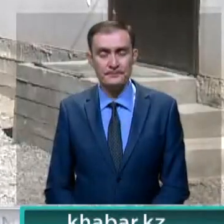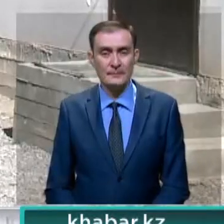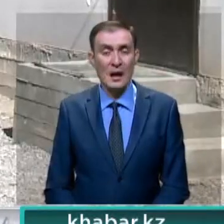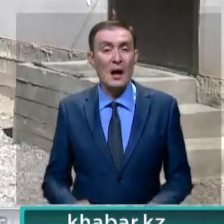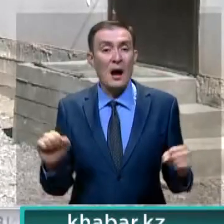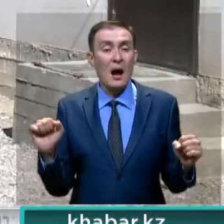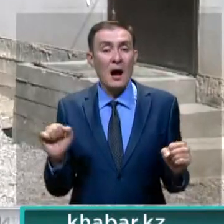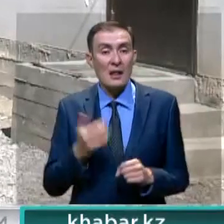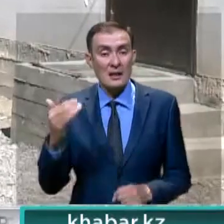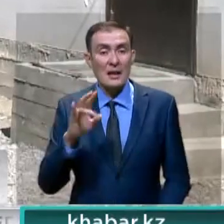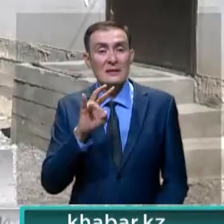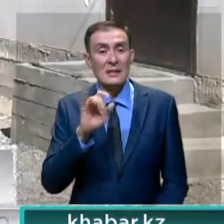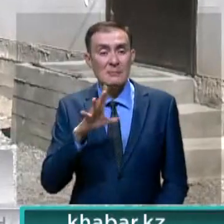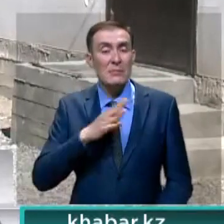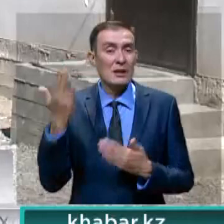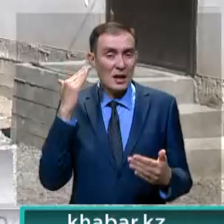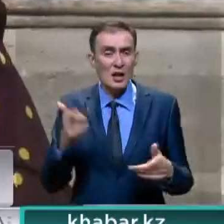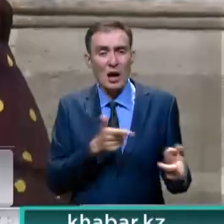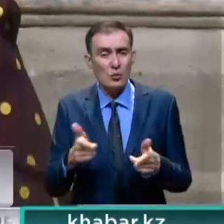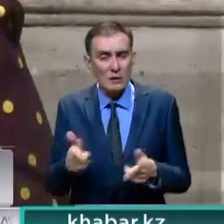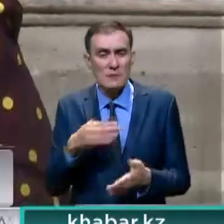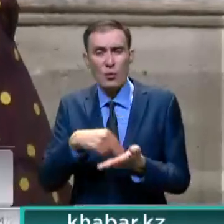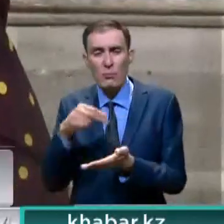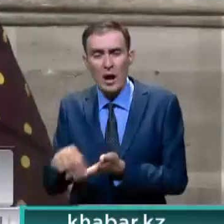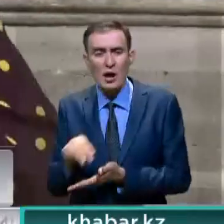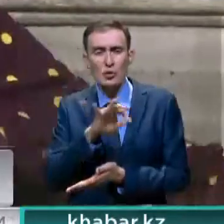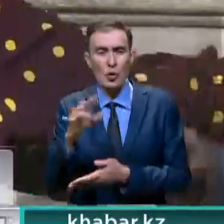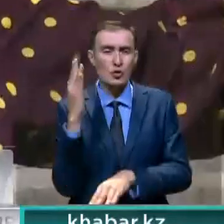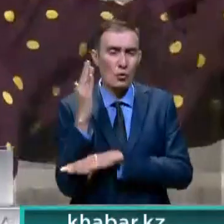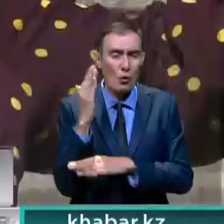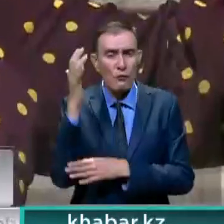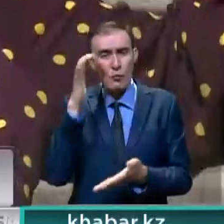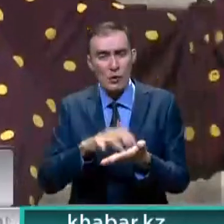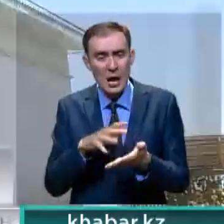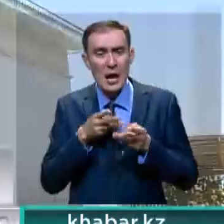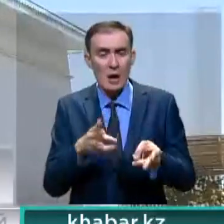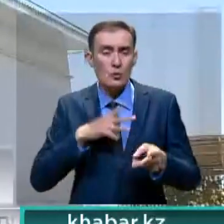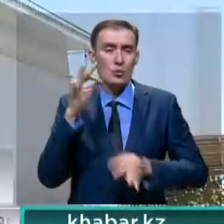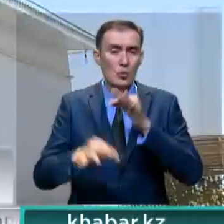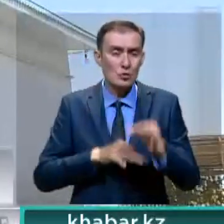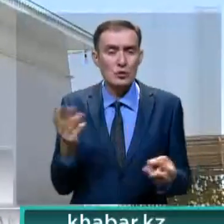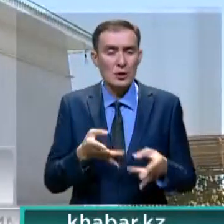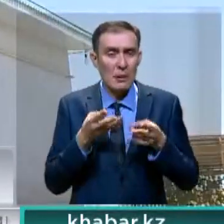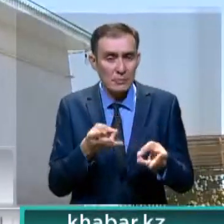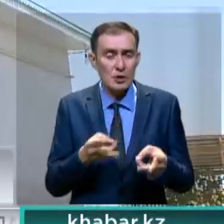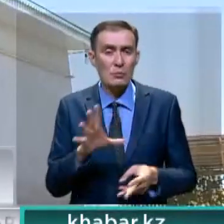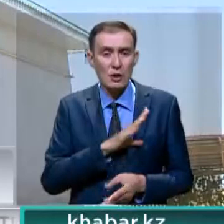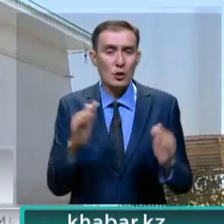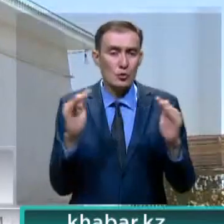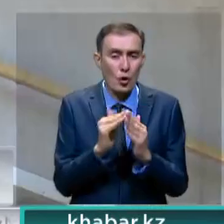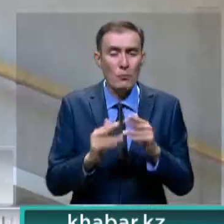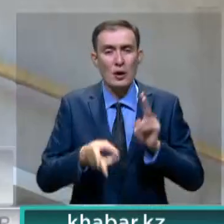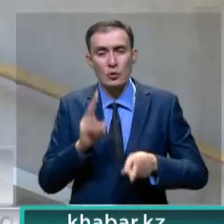К холодам на Санбаеве всегда готовились основательно. Закупали тонны дров и угля. Они нужны были круглосуточно, чтобы отапливать